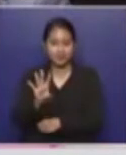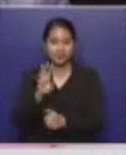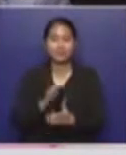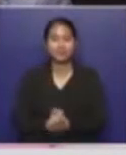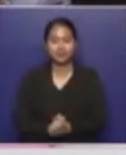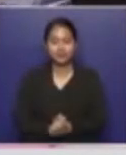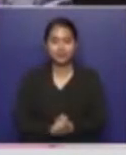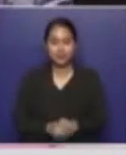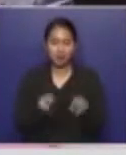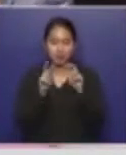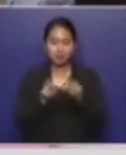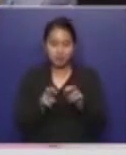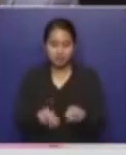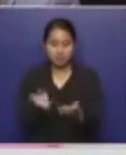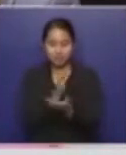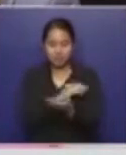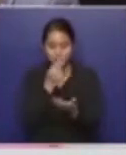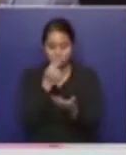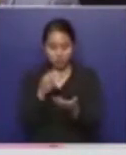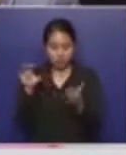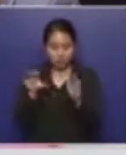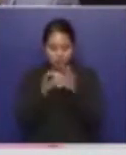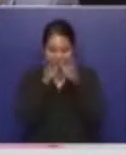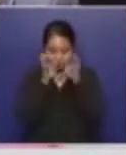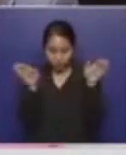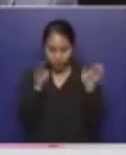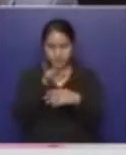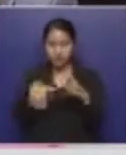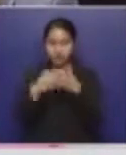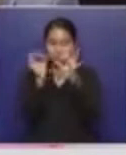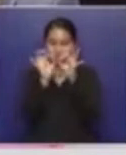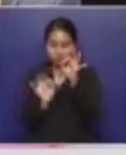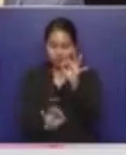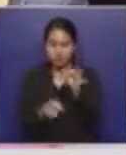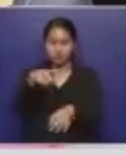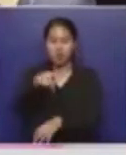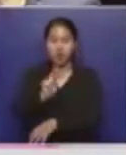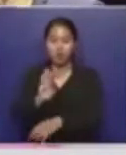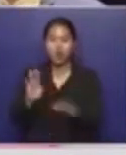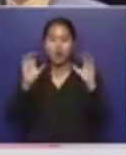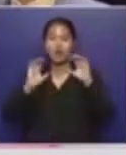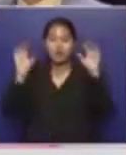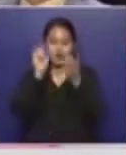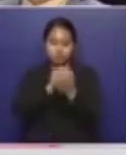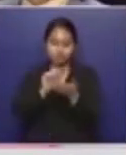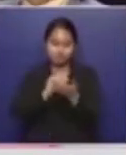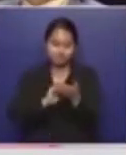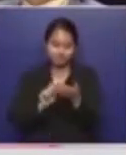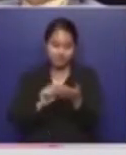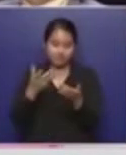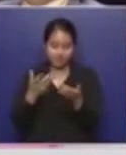2564นะครับเท่าที่ดูในภาพกว้างนะครับการเขียนพรบของรัฐบาล